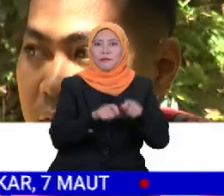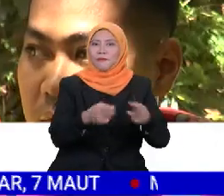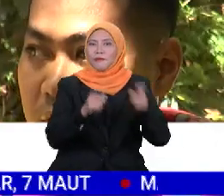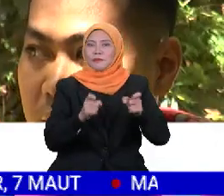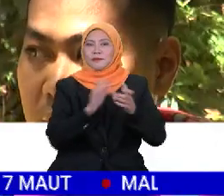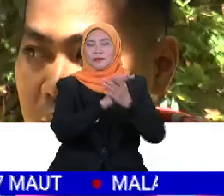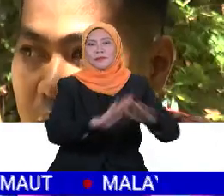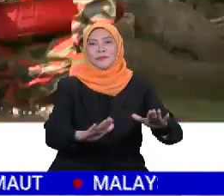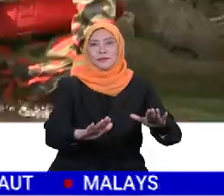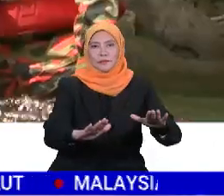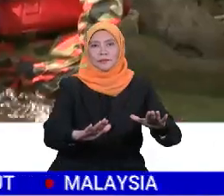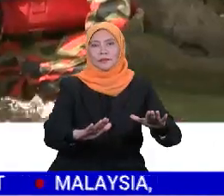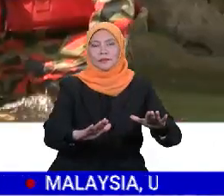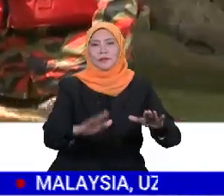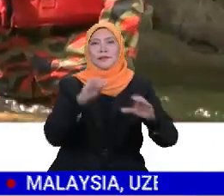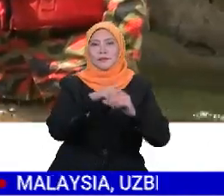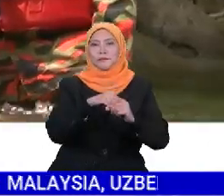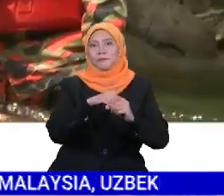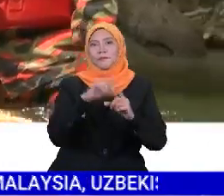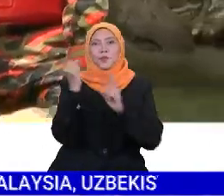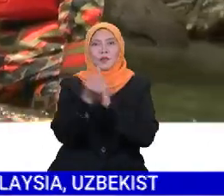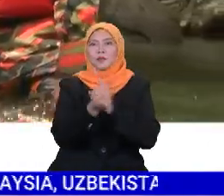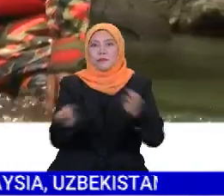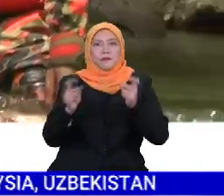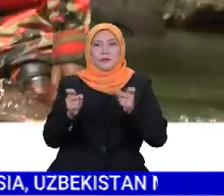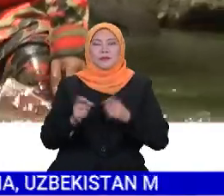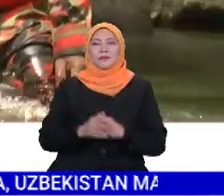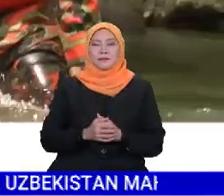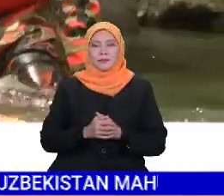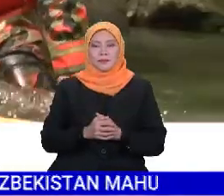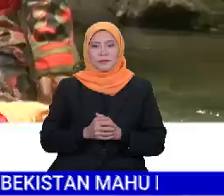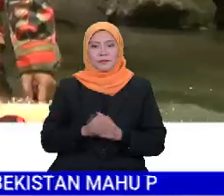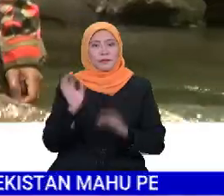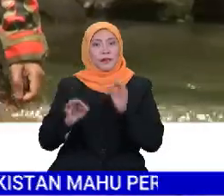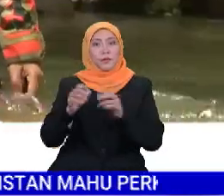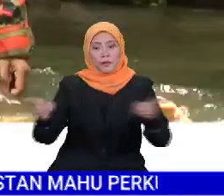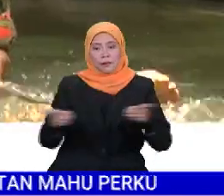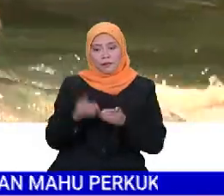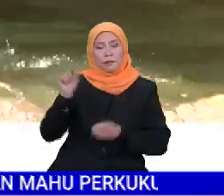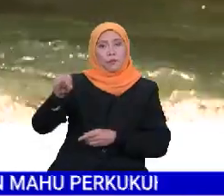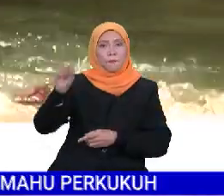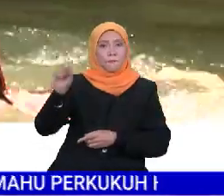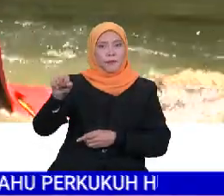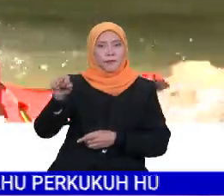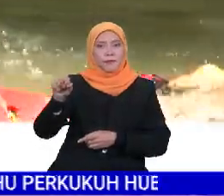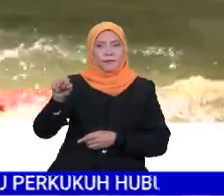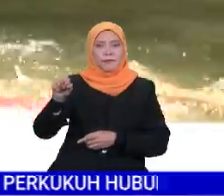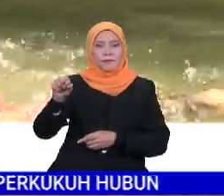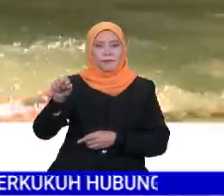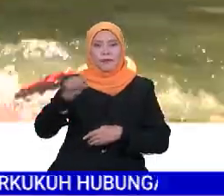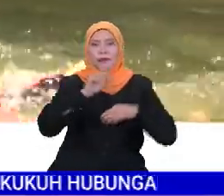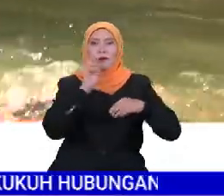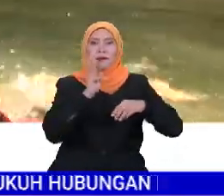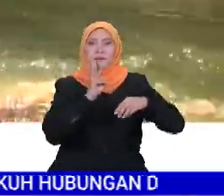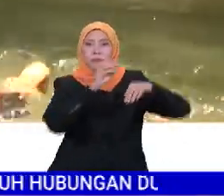pantas dan dapat menyelamat dalam keadaan yang segera. Di dalam daerah Gombak yang berlaku limpahan